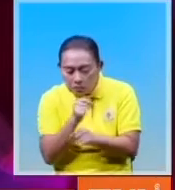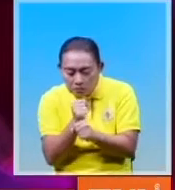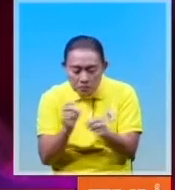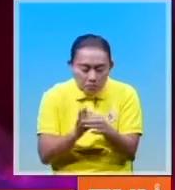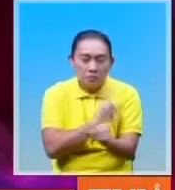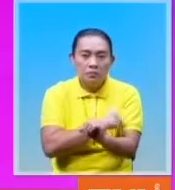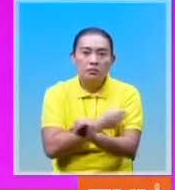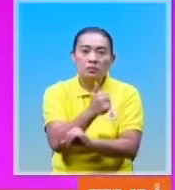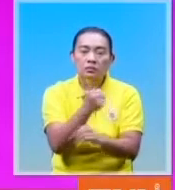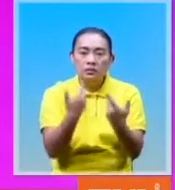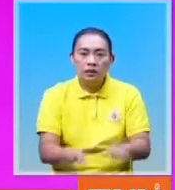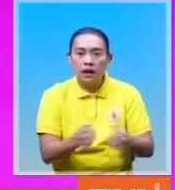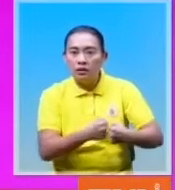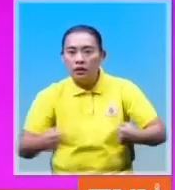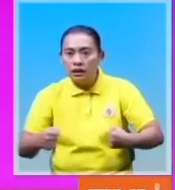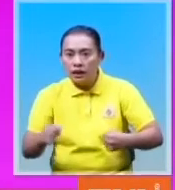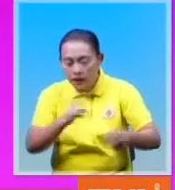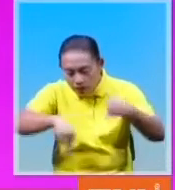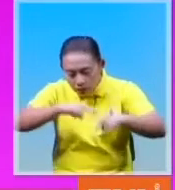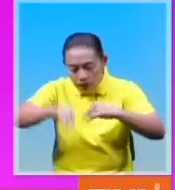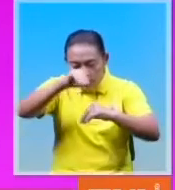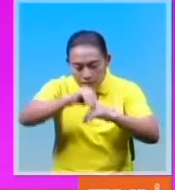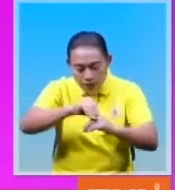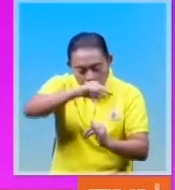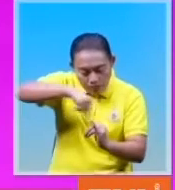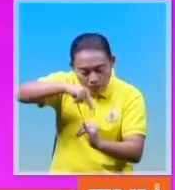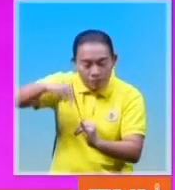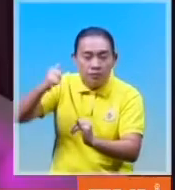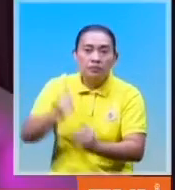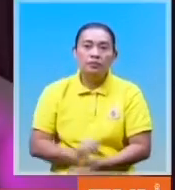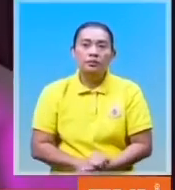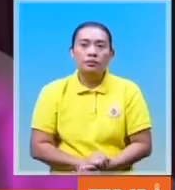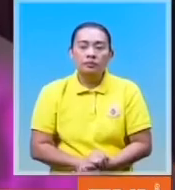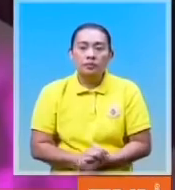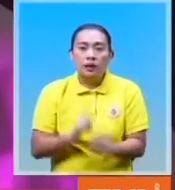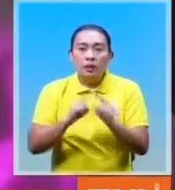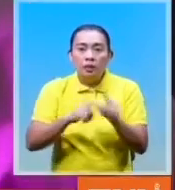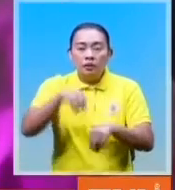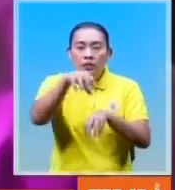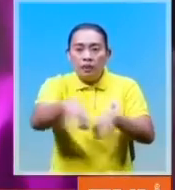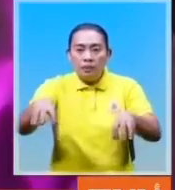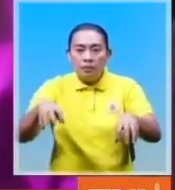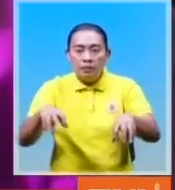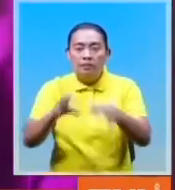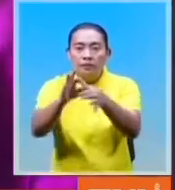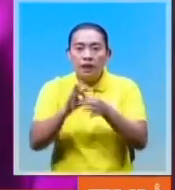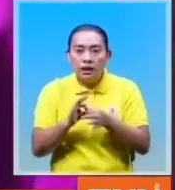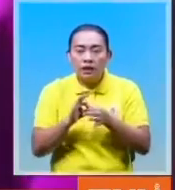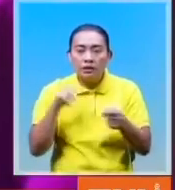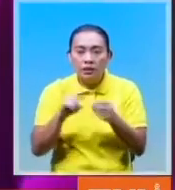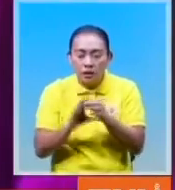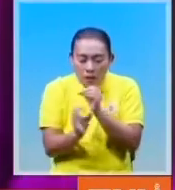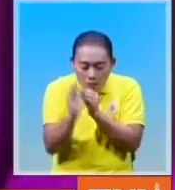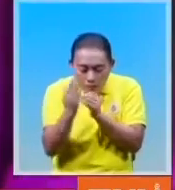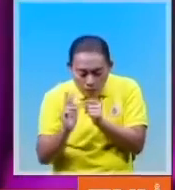แพทย์และจะขยายการรักษาที่เพิ่มขึ้นต่อไปได้นะคะรวมทั้งจะไปพูดคุยกับหน่วยงานที่เกี่ยวข้องในการปลดล็อกกัญชาทางการ